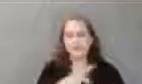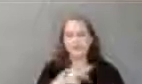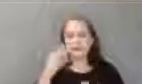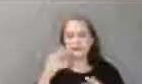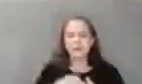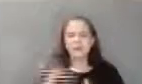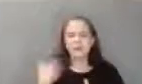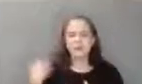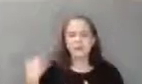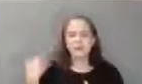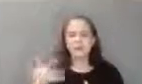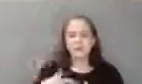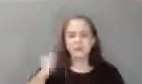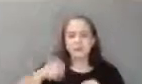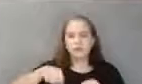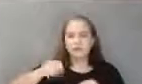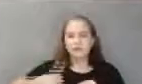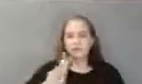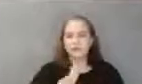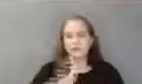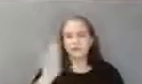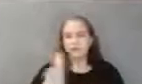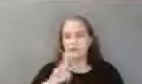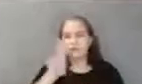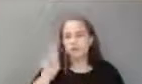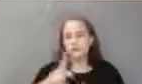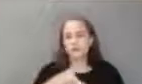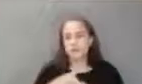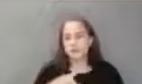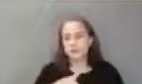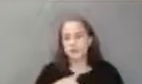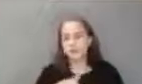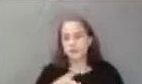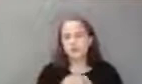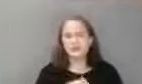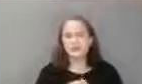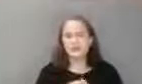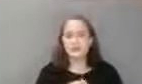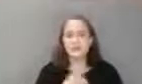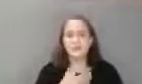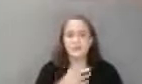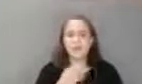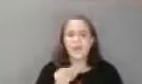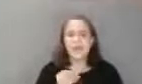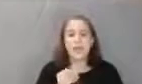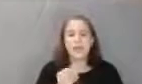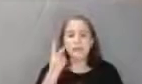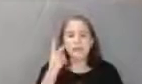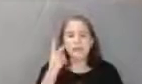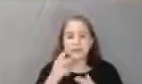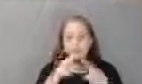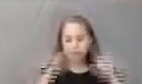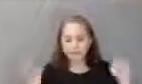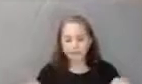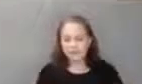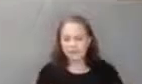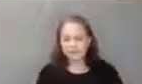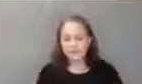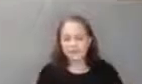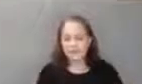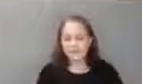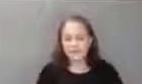Alamin na natin ang lagay ng kalsada sa Metro Manila ngayong Thursday holiday. Maluwag kaya ang daloy ng trapiko. Puntahan na natin ang ating traffic